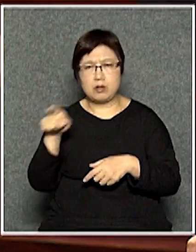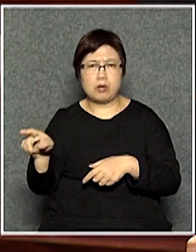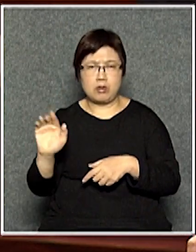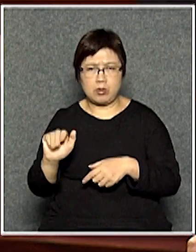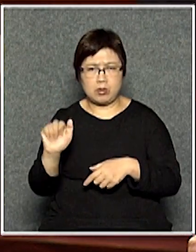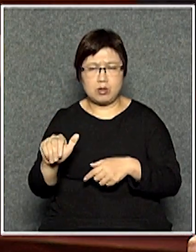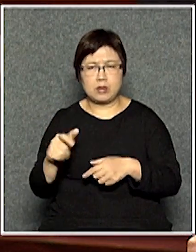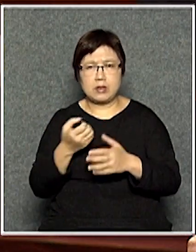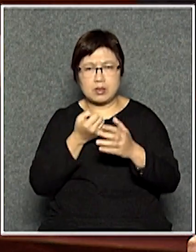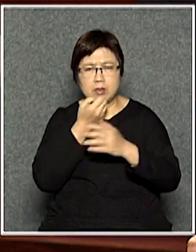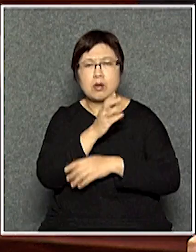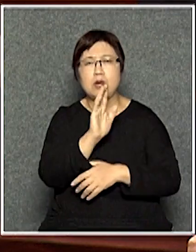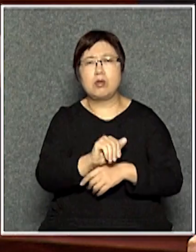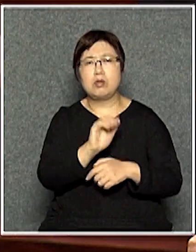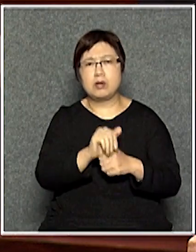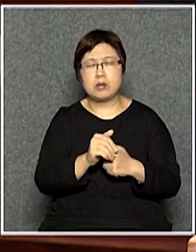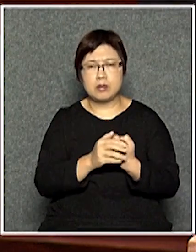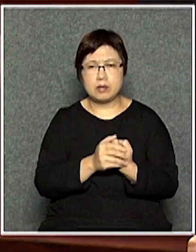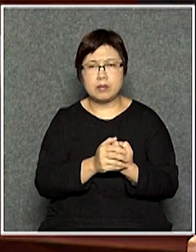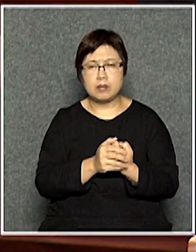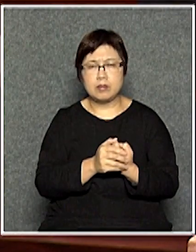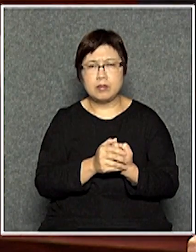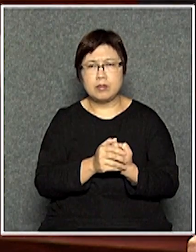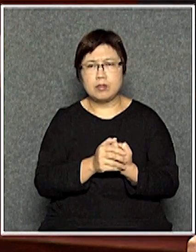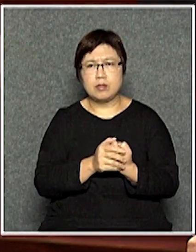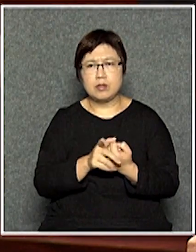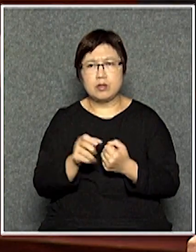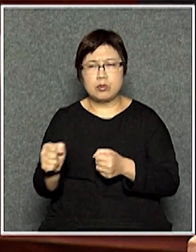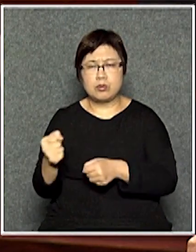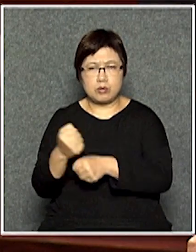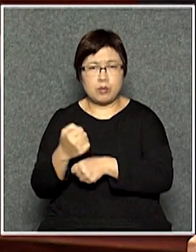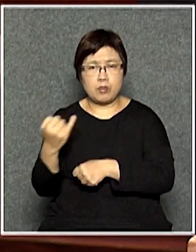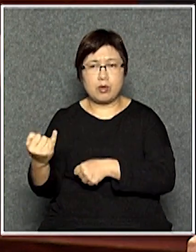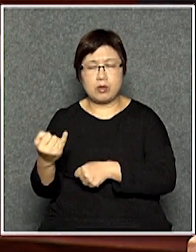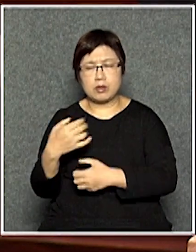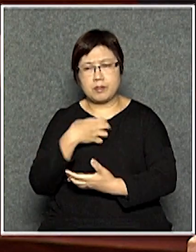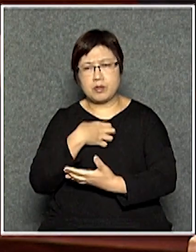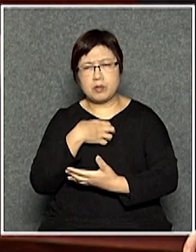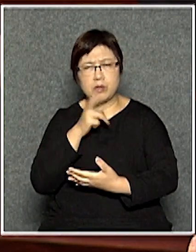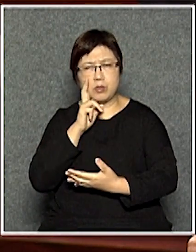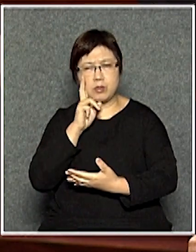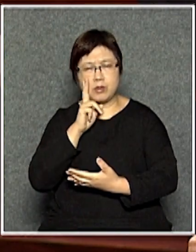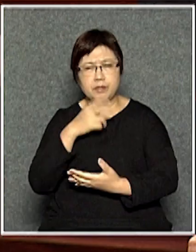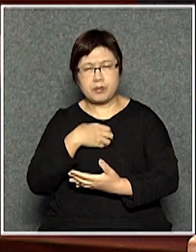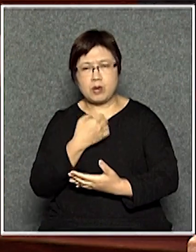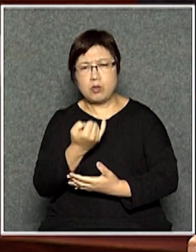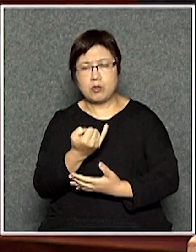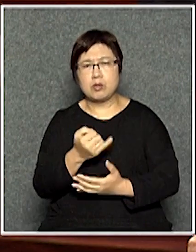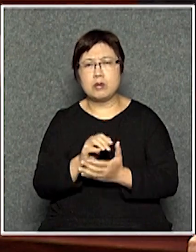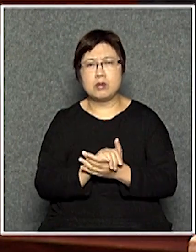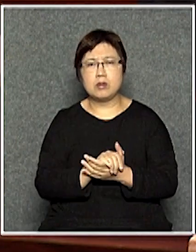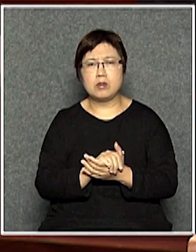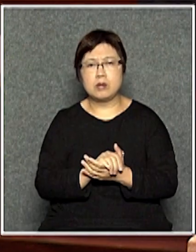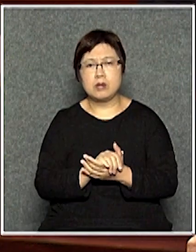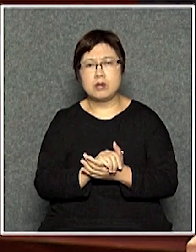以對他提出意見。他做得不好，觀感上令人覺得不好的地方呢，就是